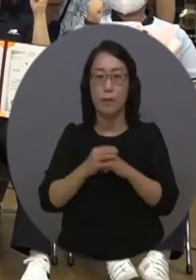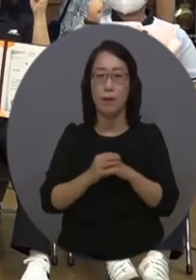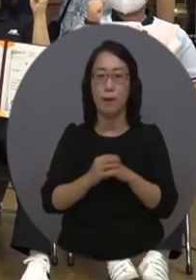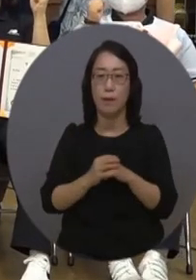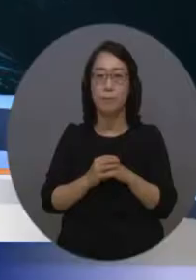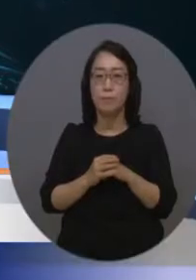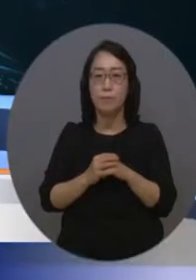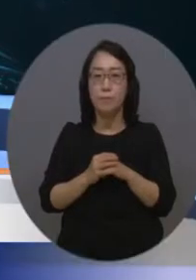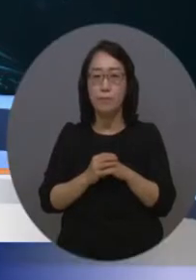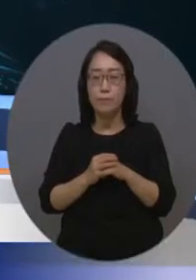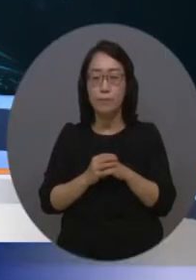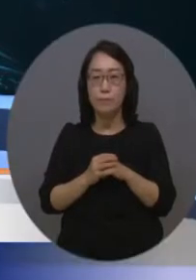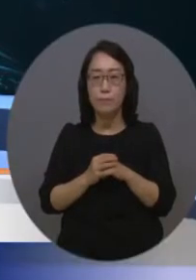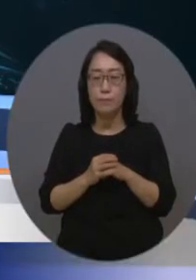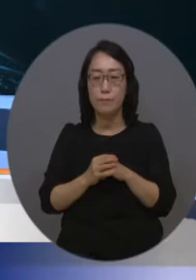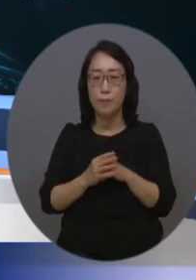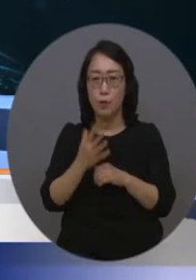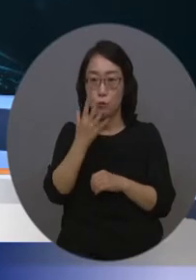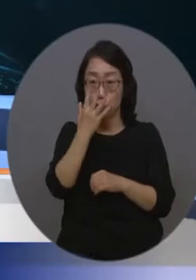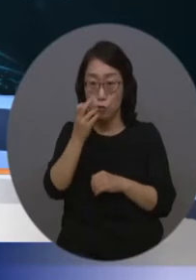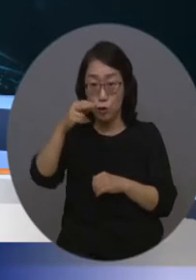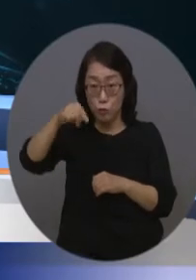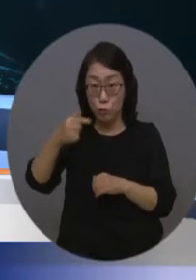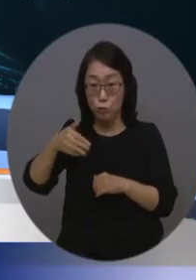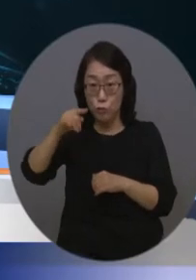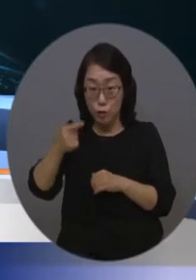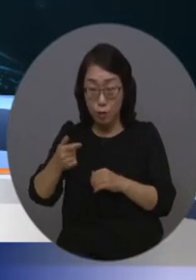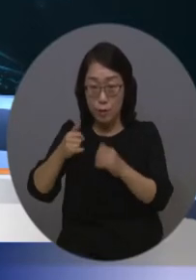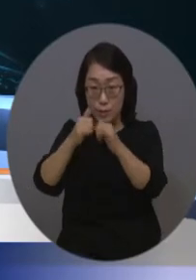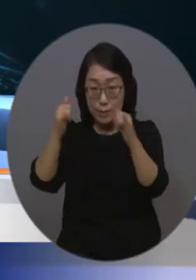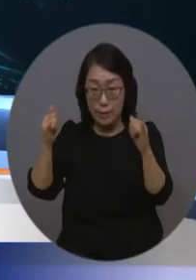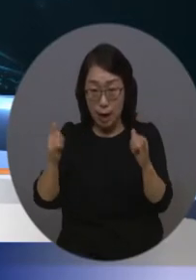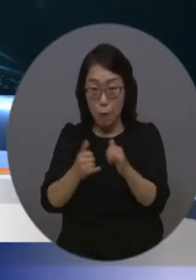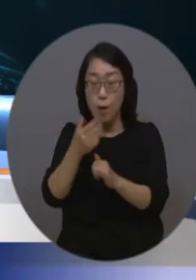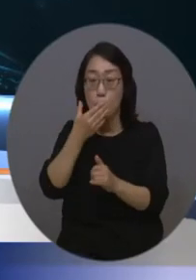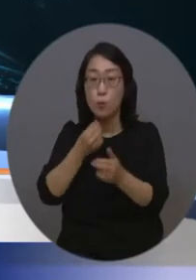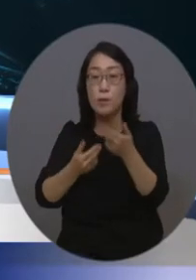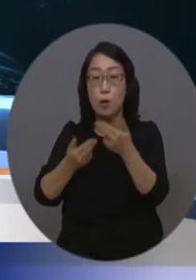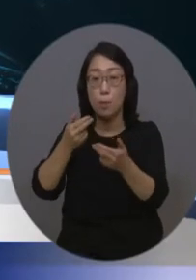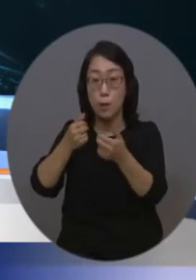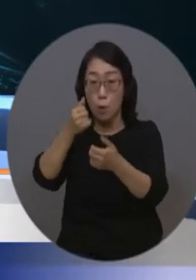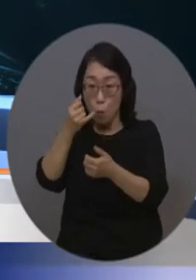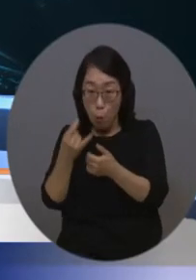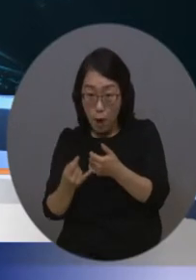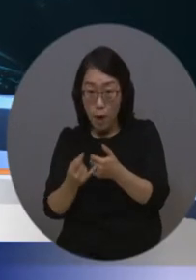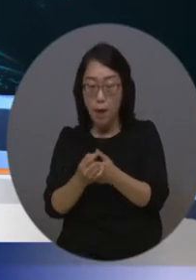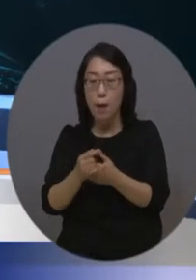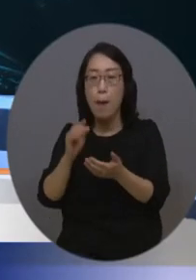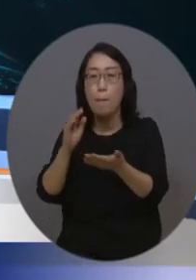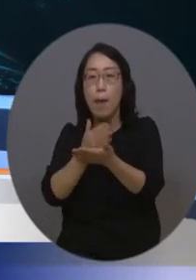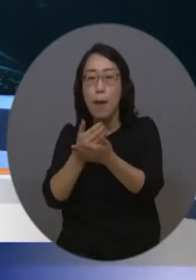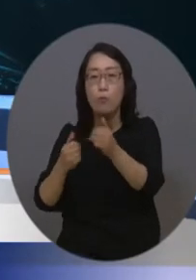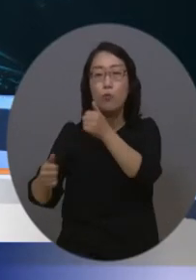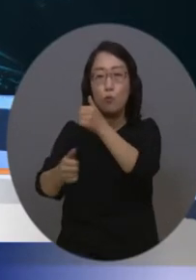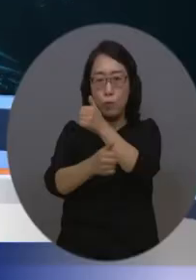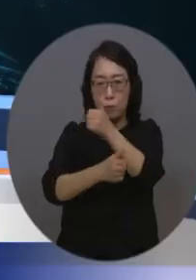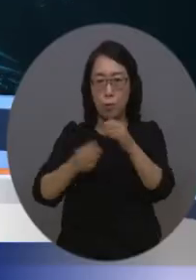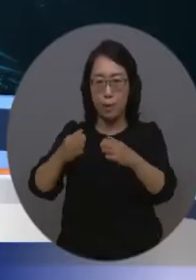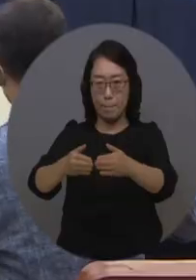조은빈입니다. 순천시 사회복지협의회가 사회복지 발전을 위한 배분위원회 발족식을